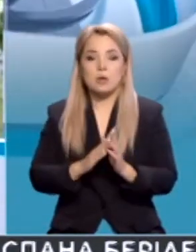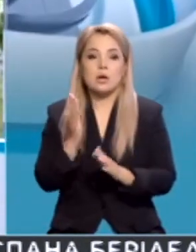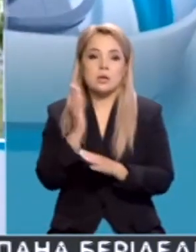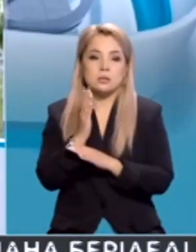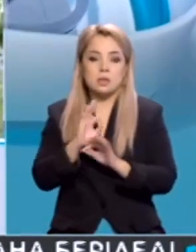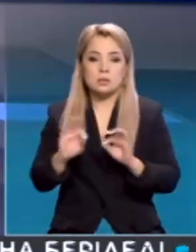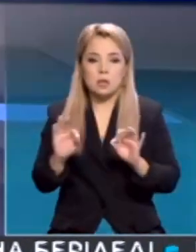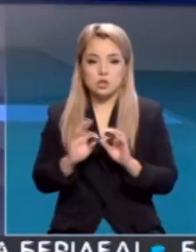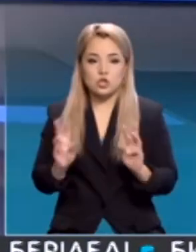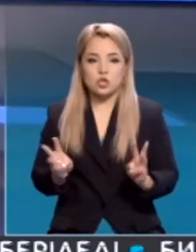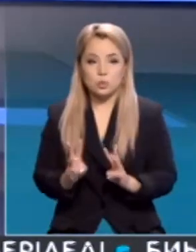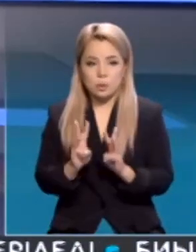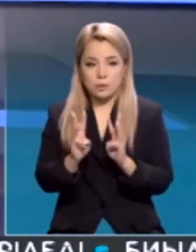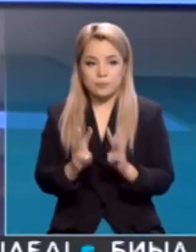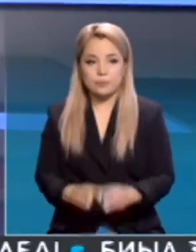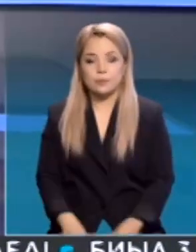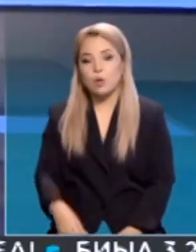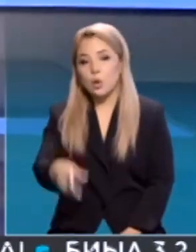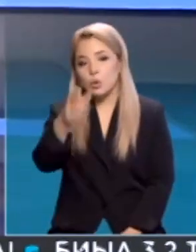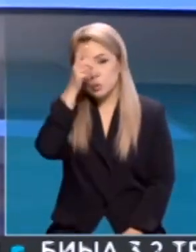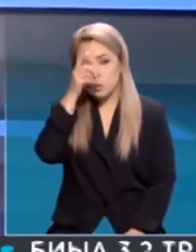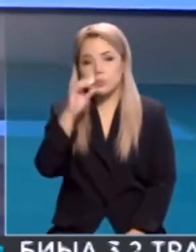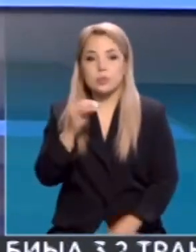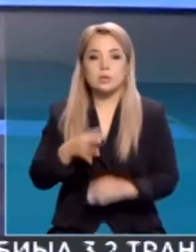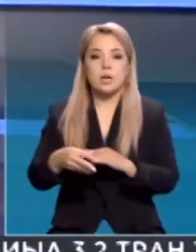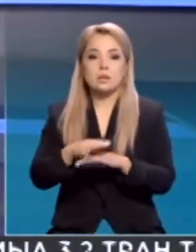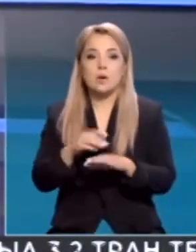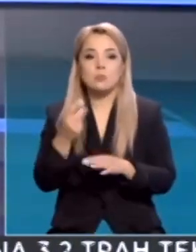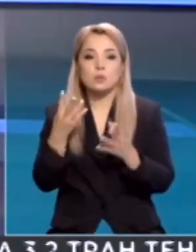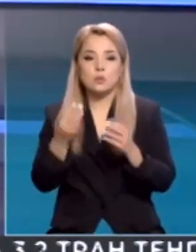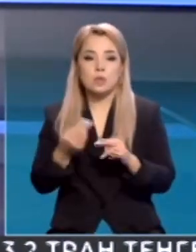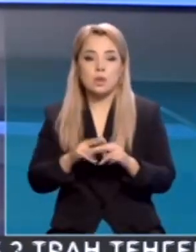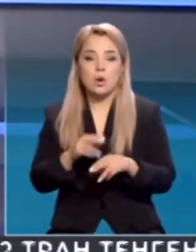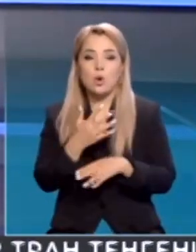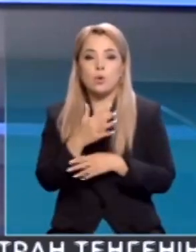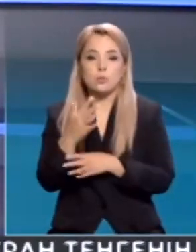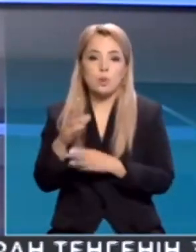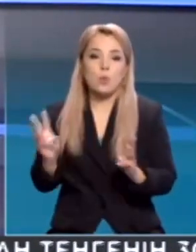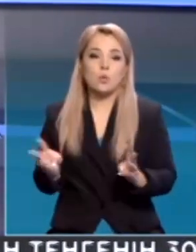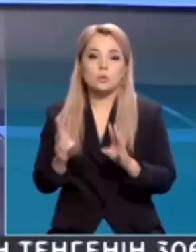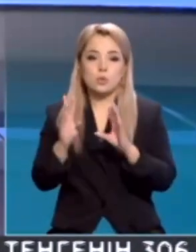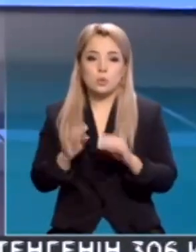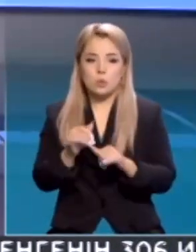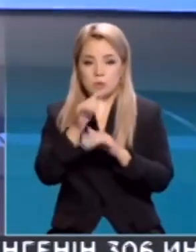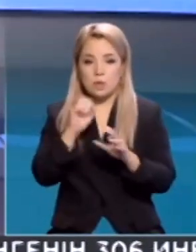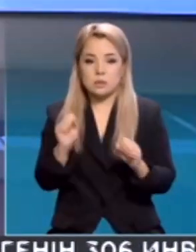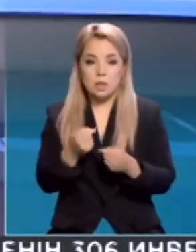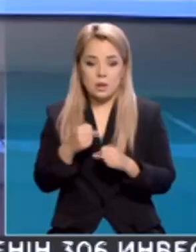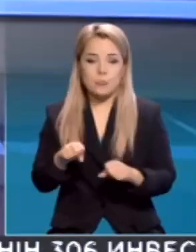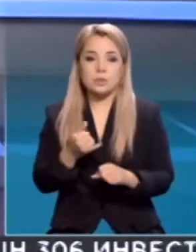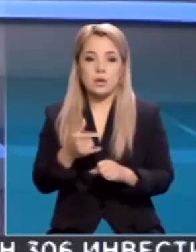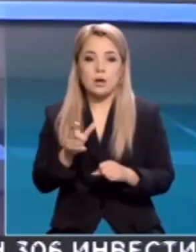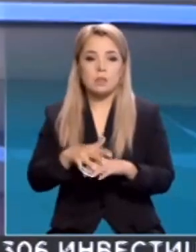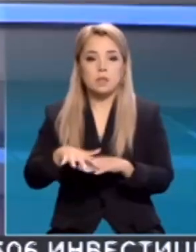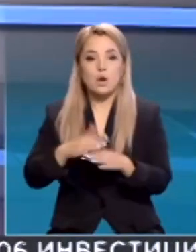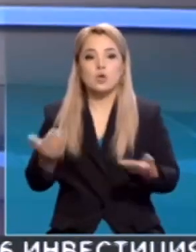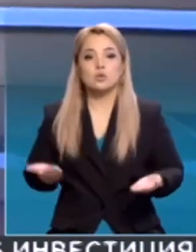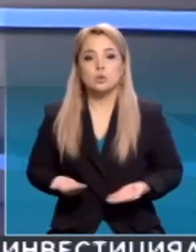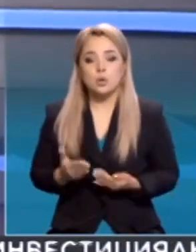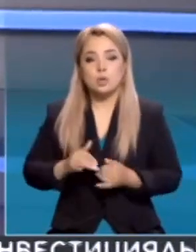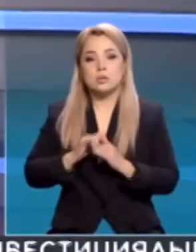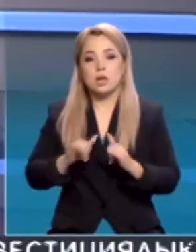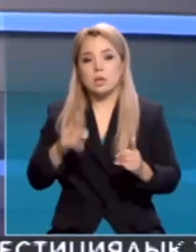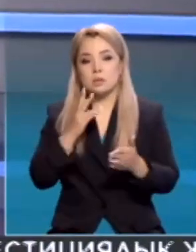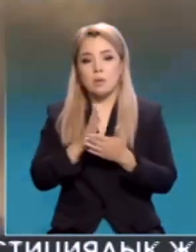жануда. Түркияның оңтүстік батысында бірнеше күннен бері орман өртін сөндіру мүмкін болмай жатыр. Тілсіз жау адамдар тұратын аумақты